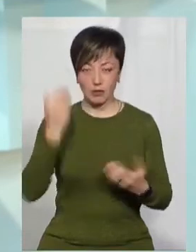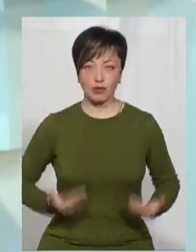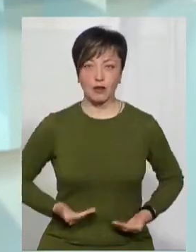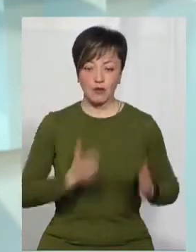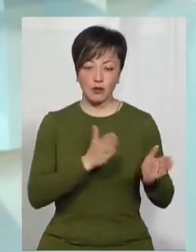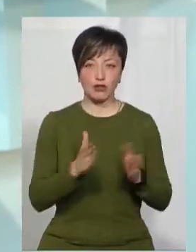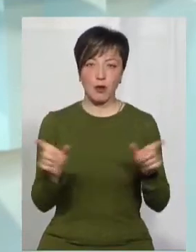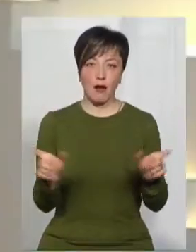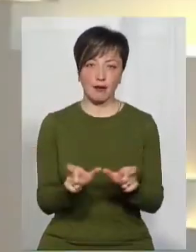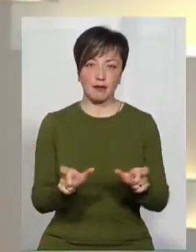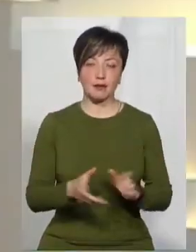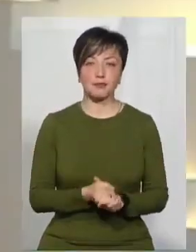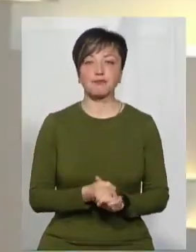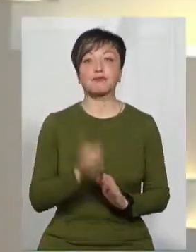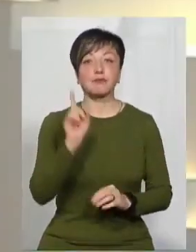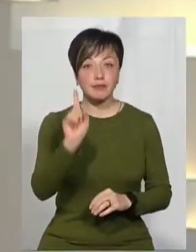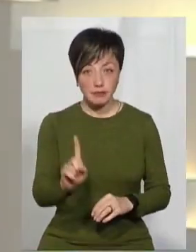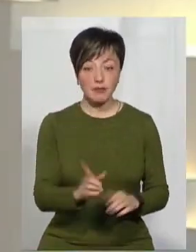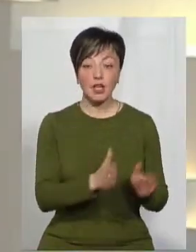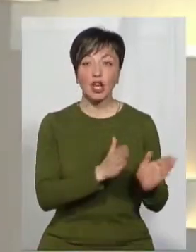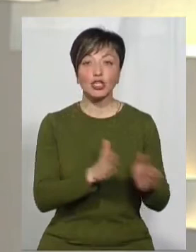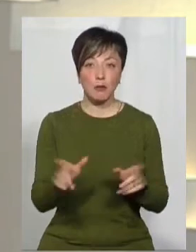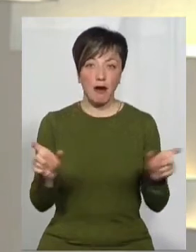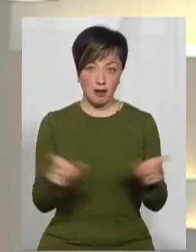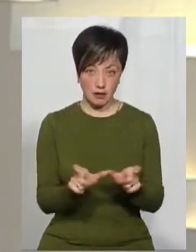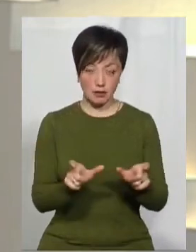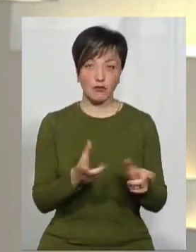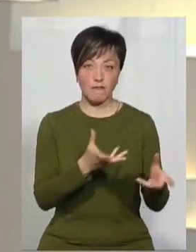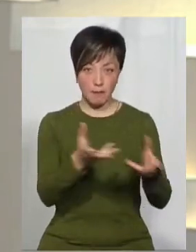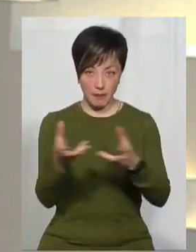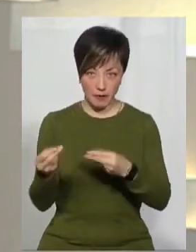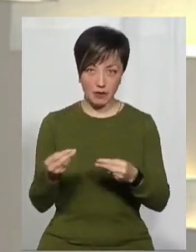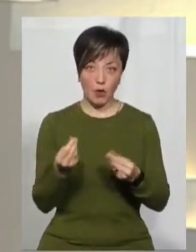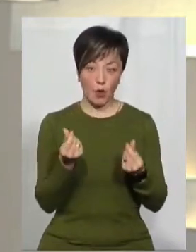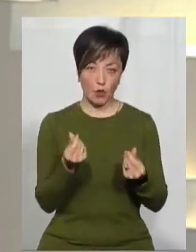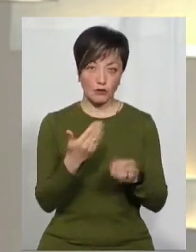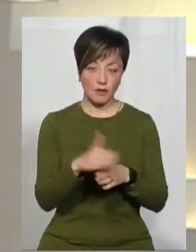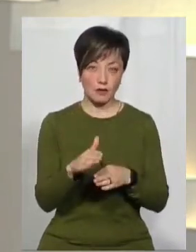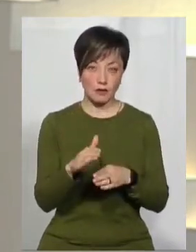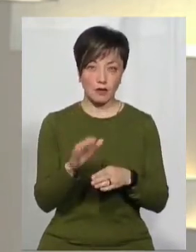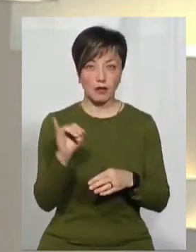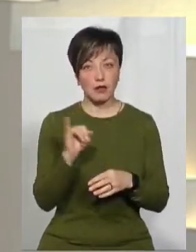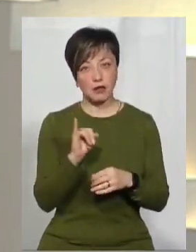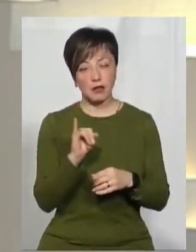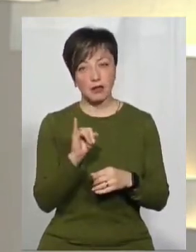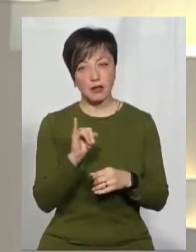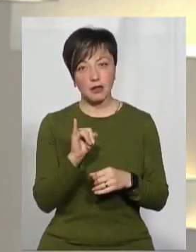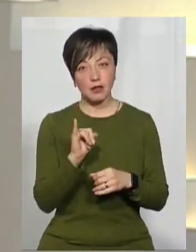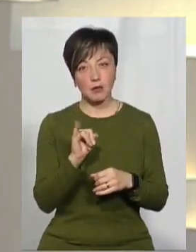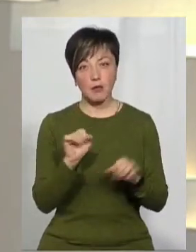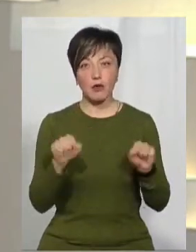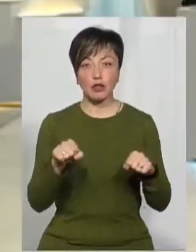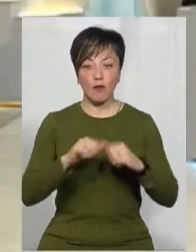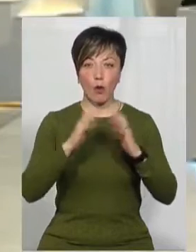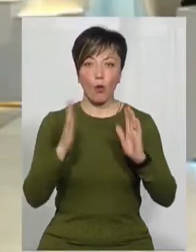режимі карантину. До речі, режим карантину, він позначився на запланованій сумі коштів виділених і на,